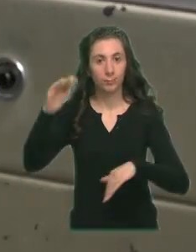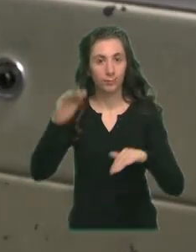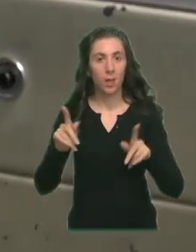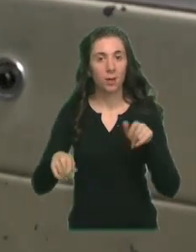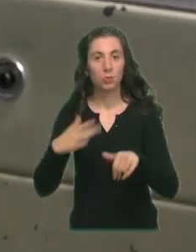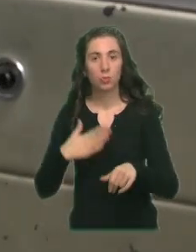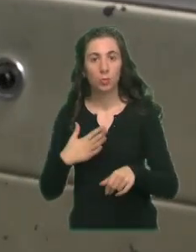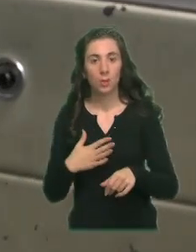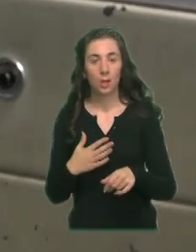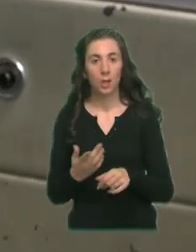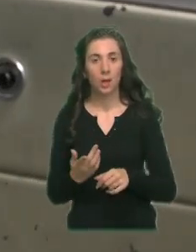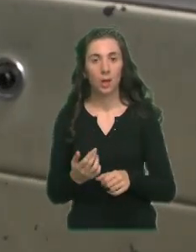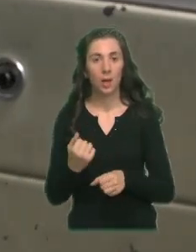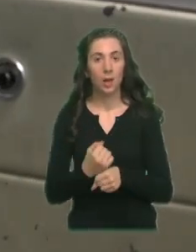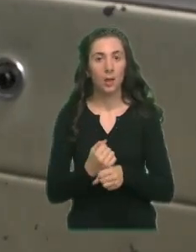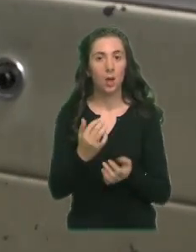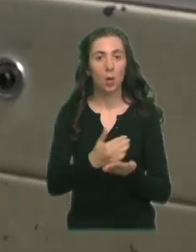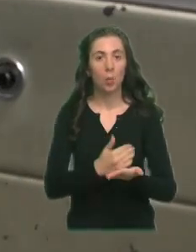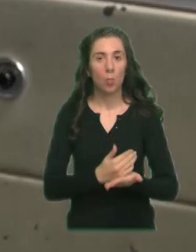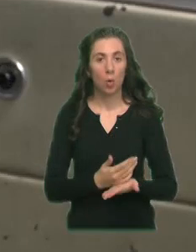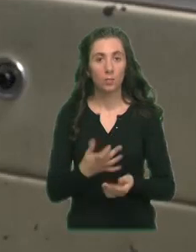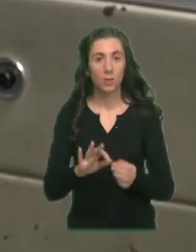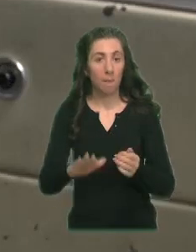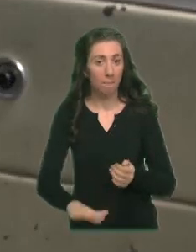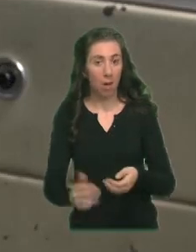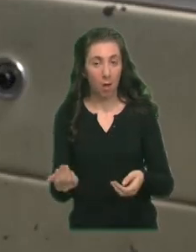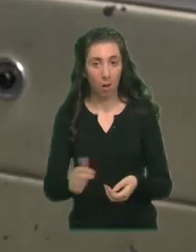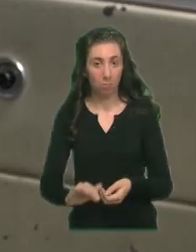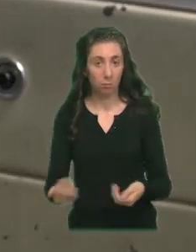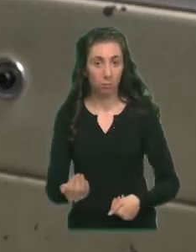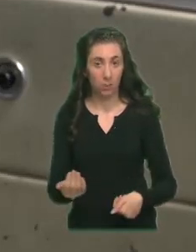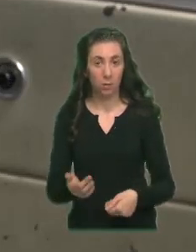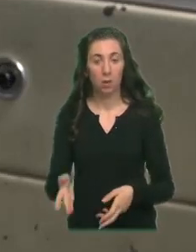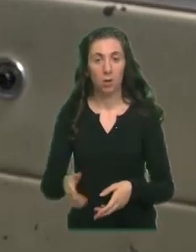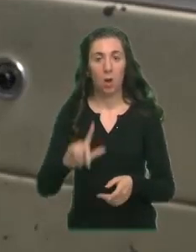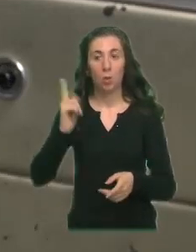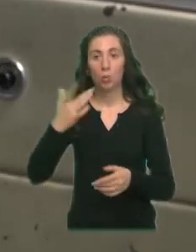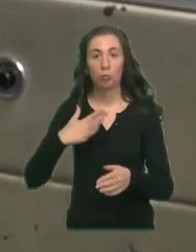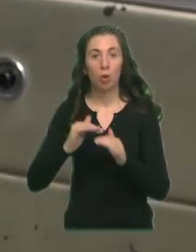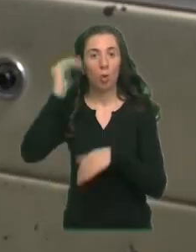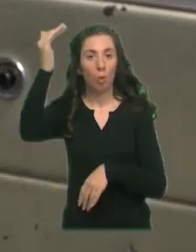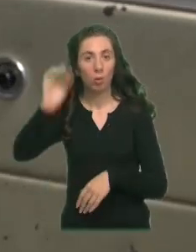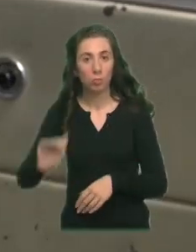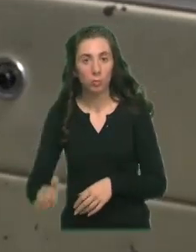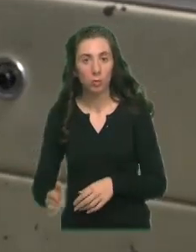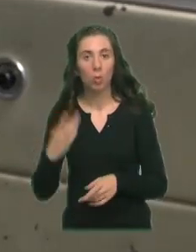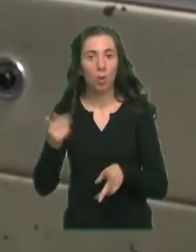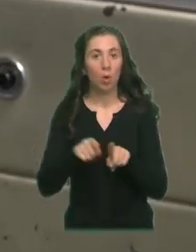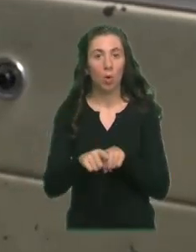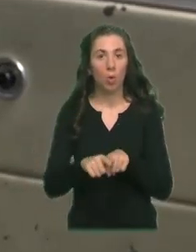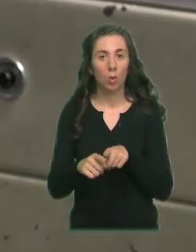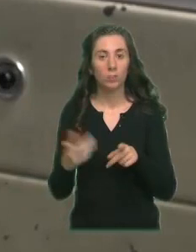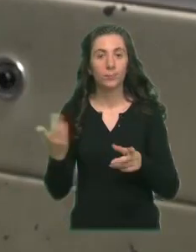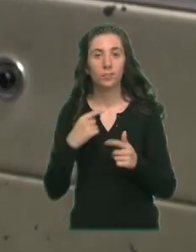ti neki su htjeli da se radi programi za malu djecu, drugi su htjeli za odrasliju djecu, i onda su tu